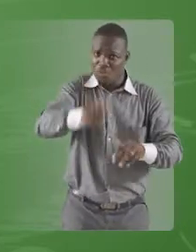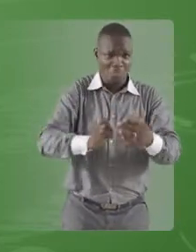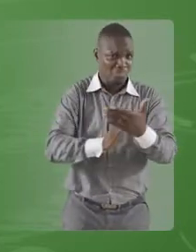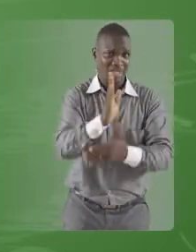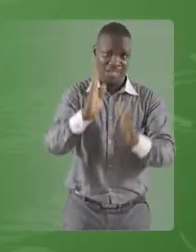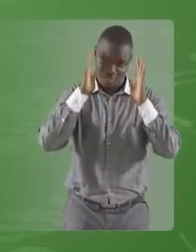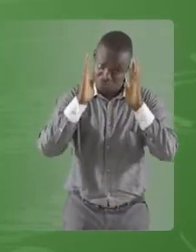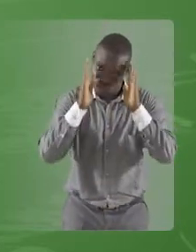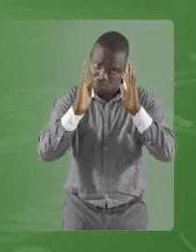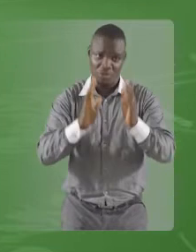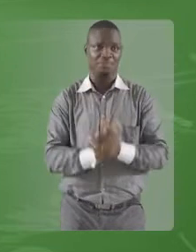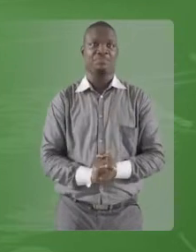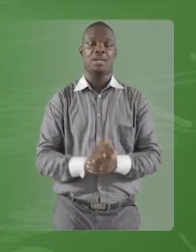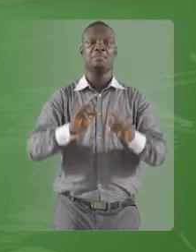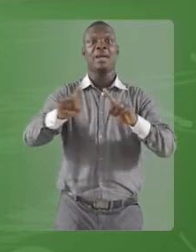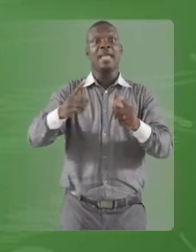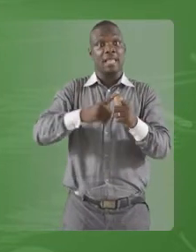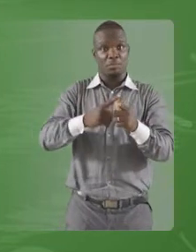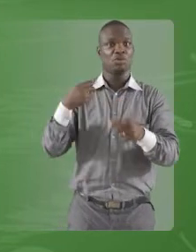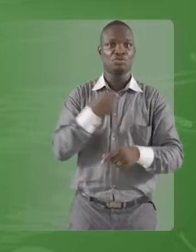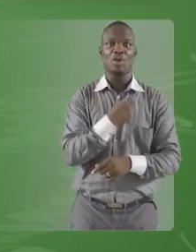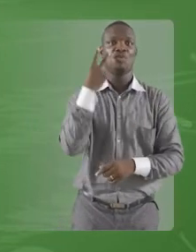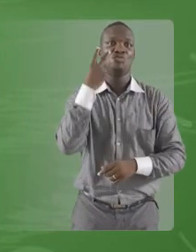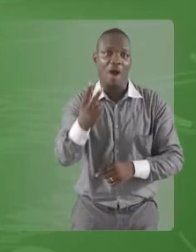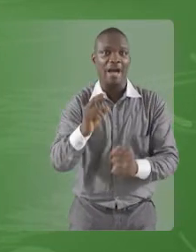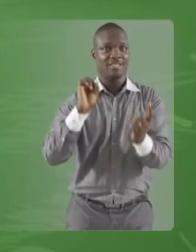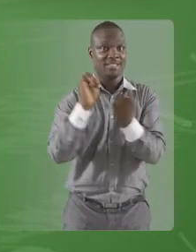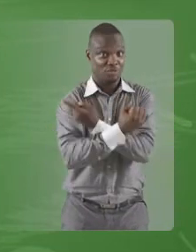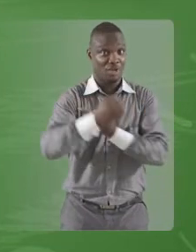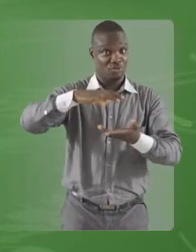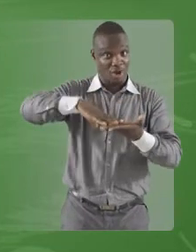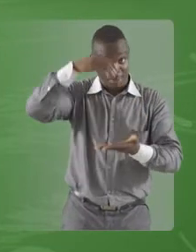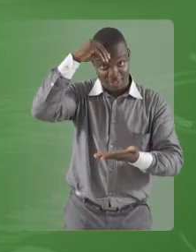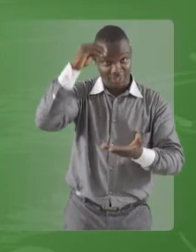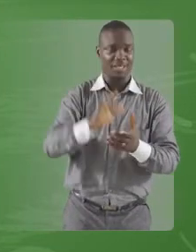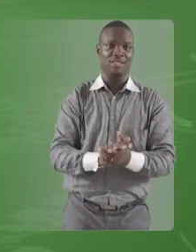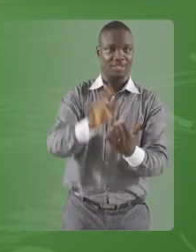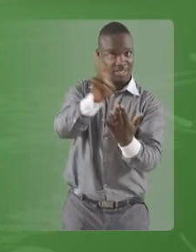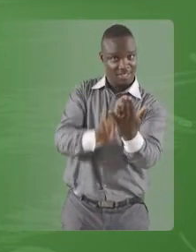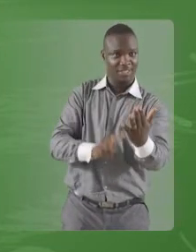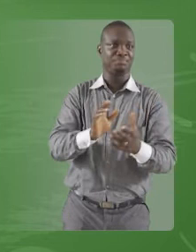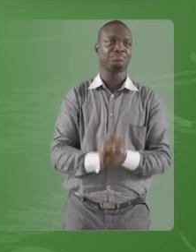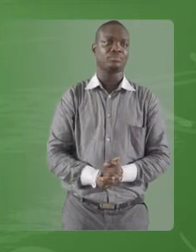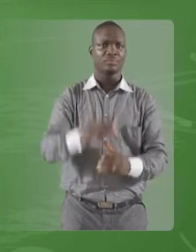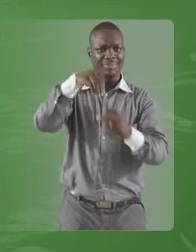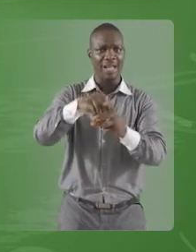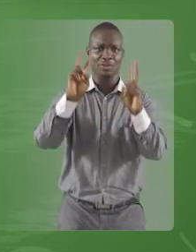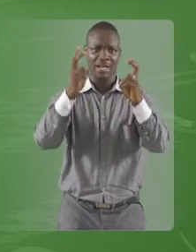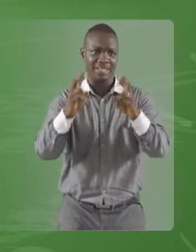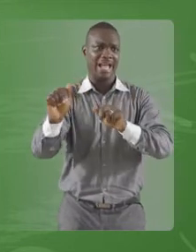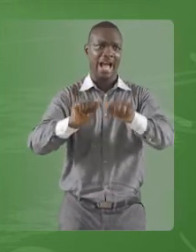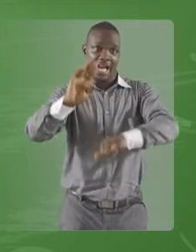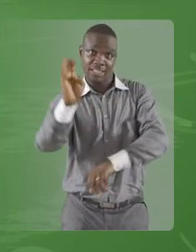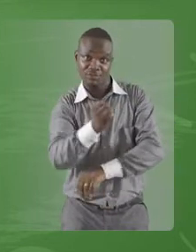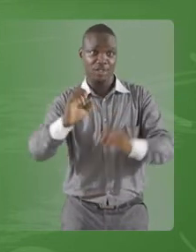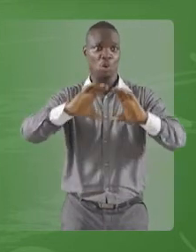avant, nous allons passer à une situation d'apprentissage que je vais vous lire. Dans le cadre des activités de